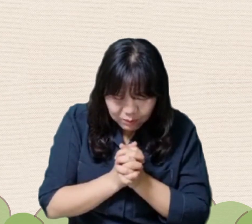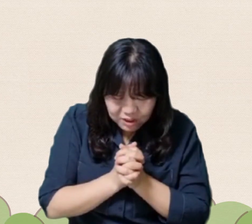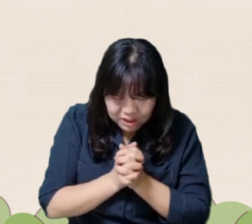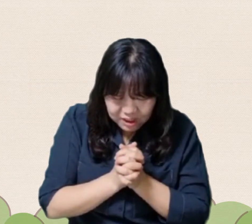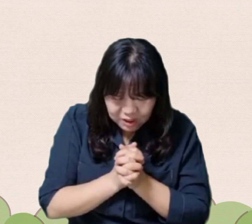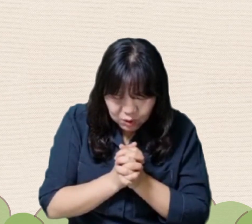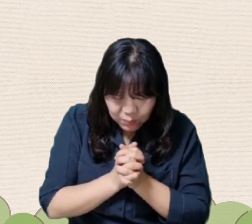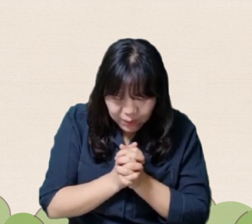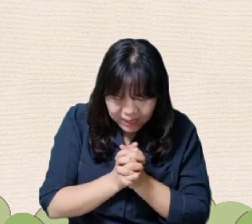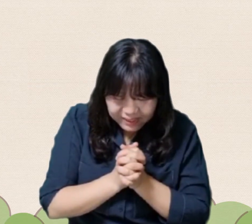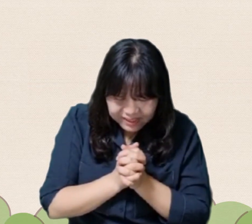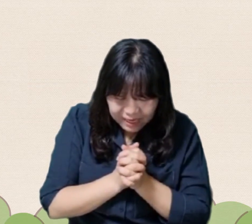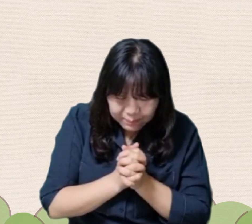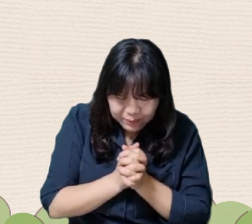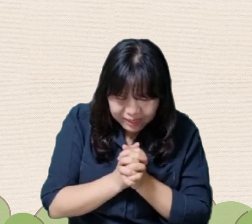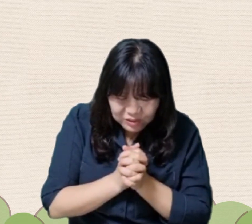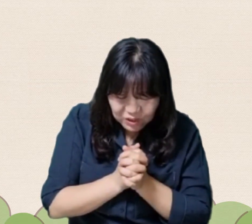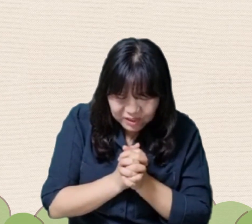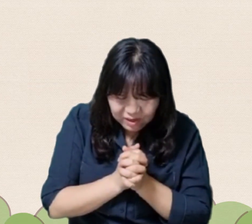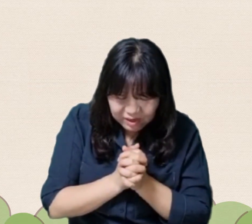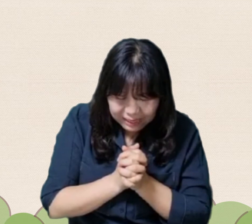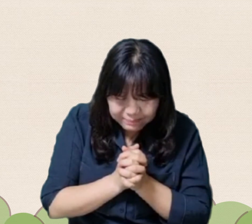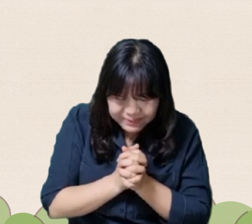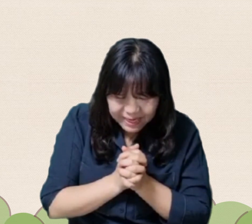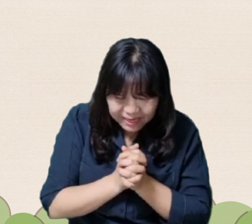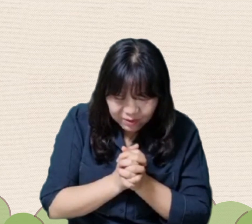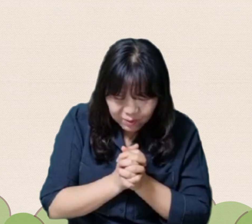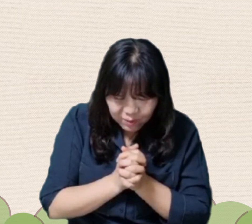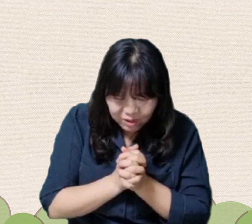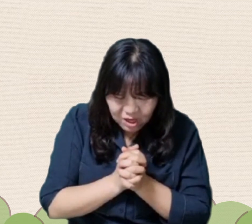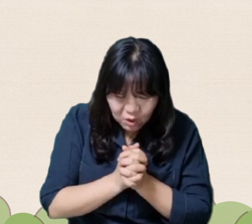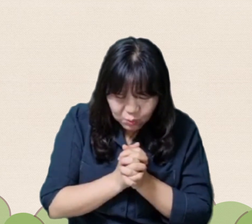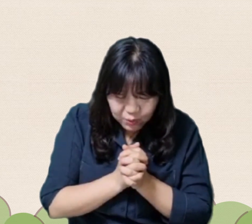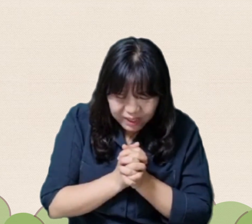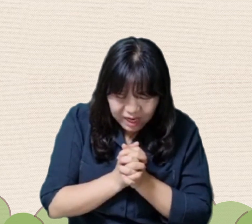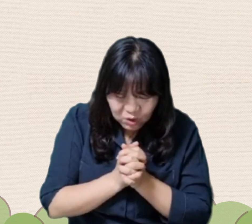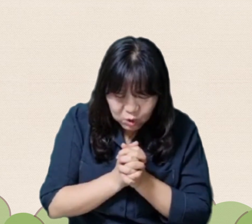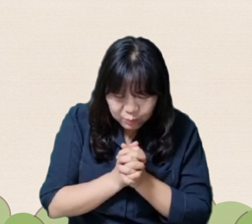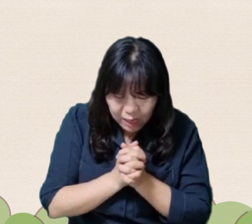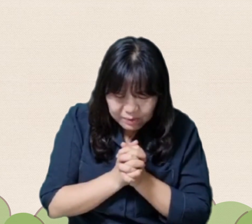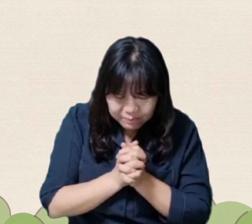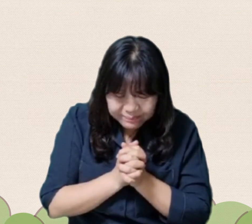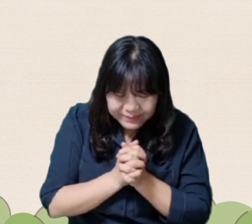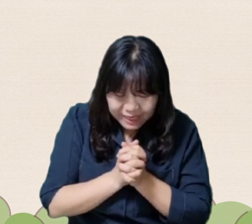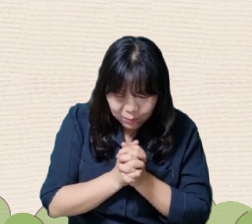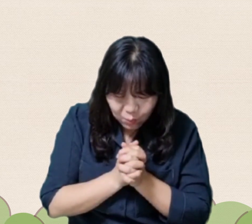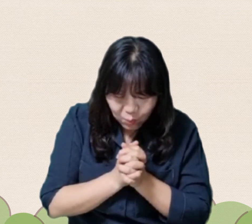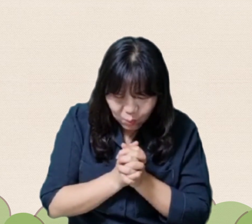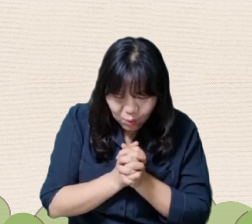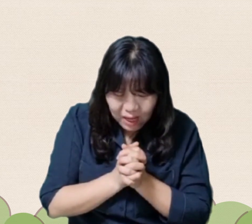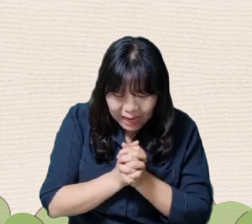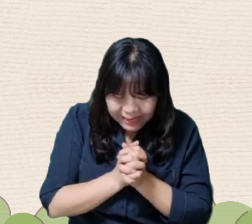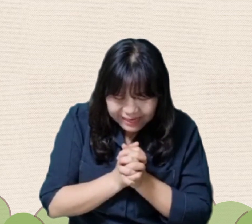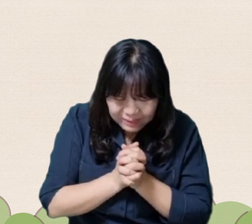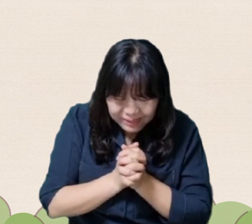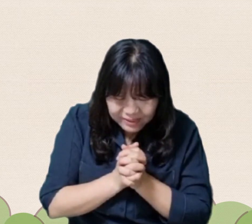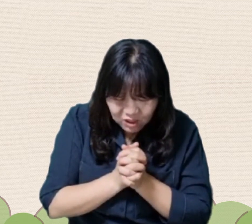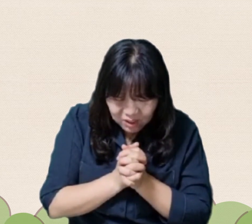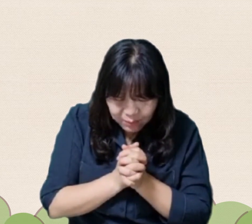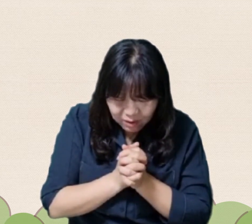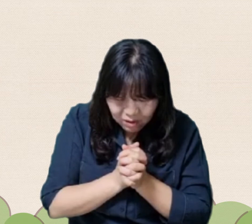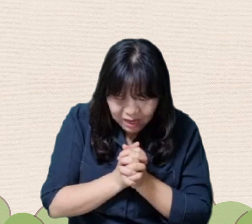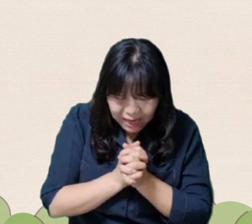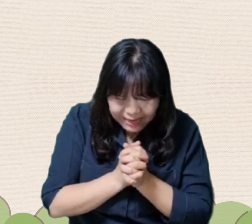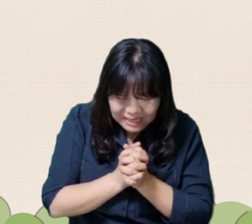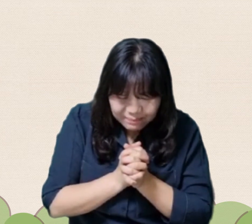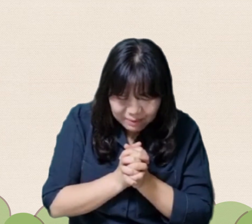하나님 아버지, 우리와 늘 함께 해주셔서 감사해요. 우리가 두 마음을 품지 않고 하나님만